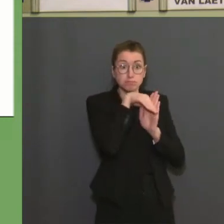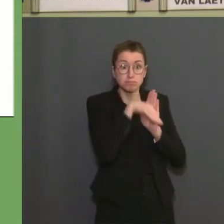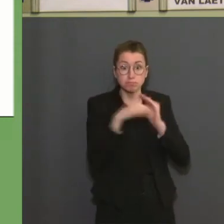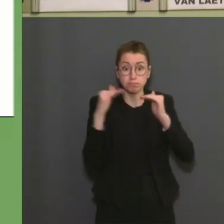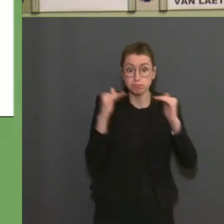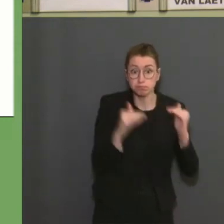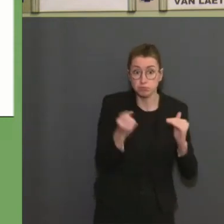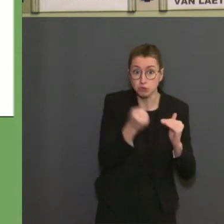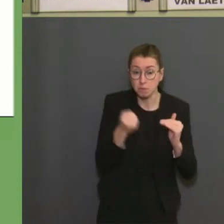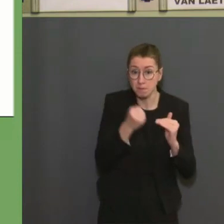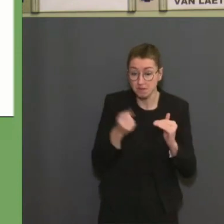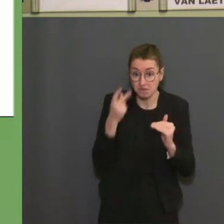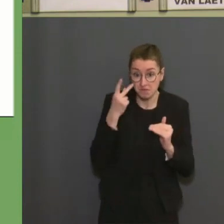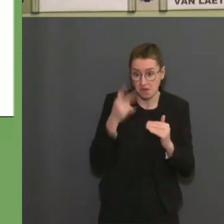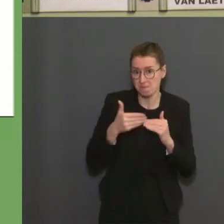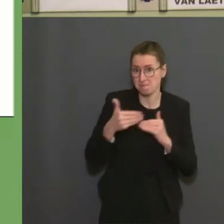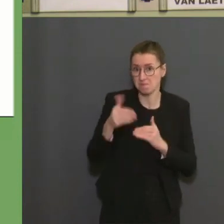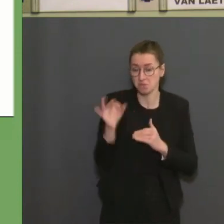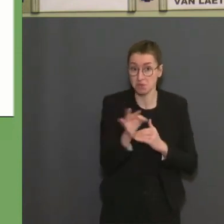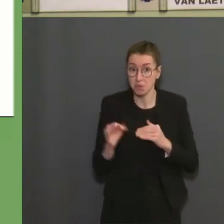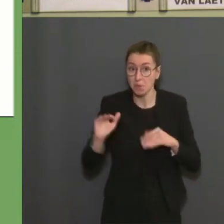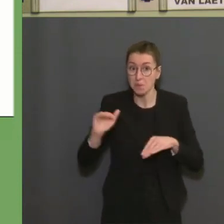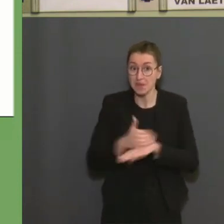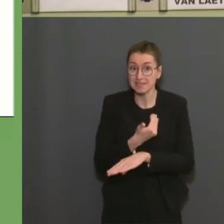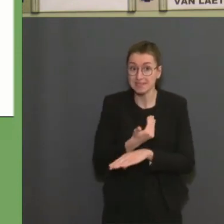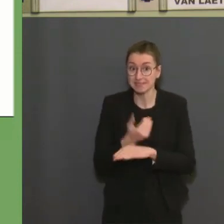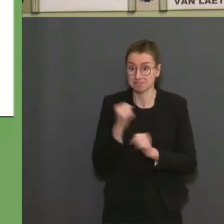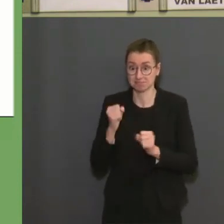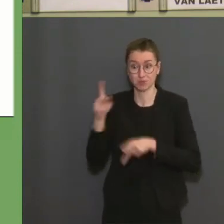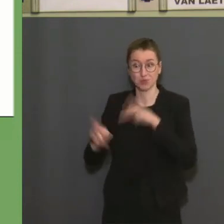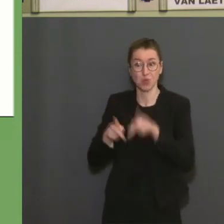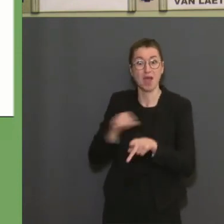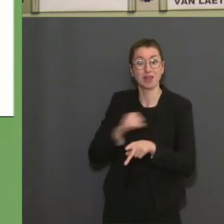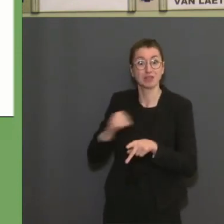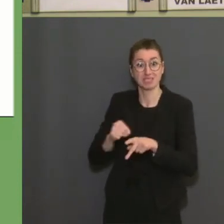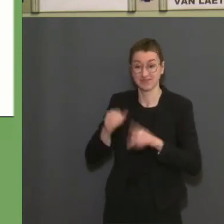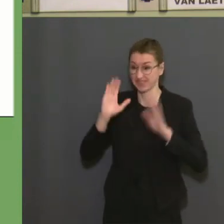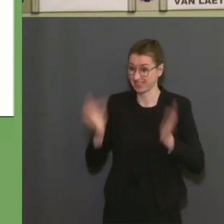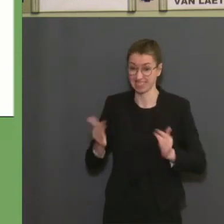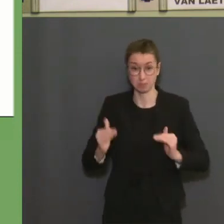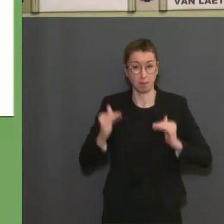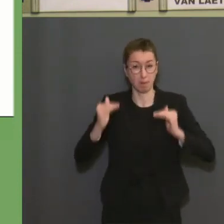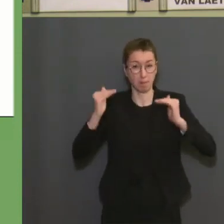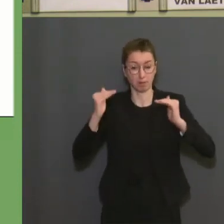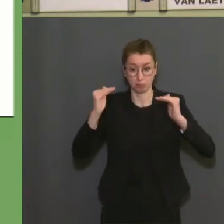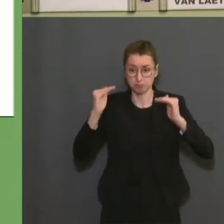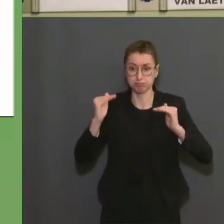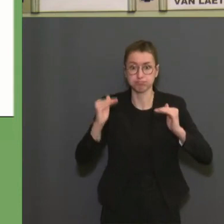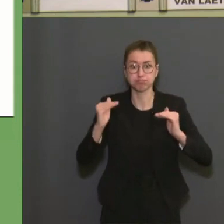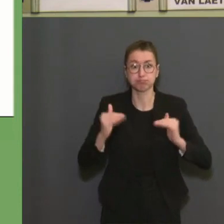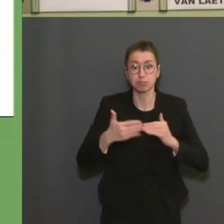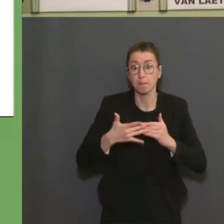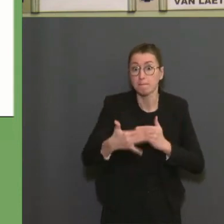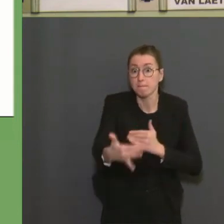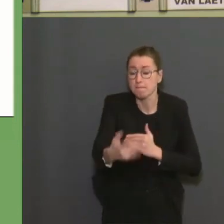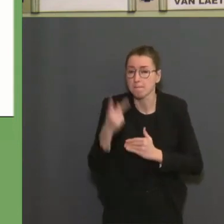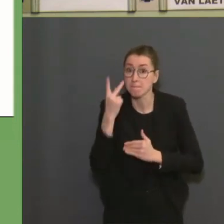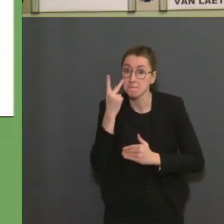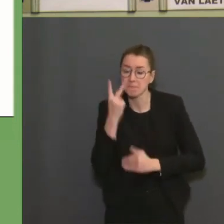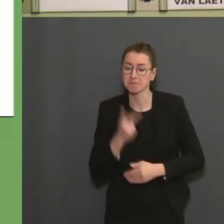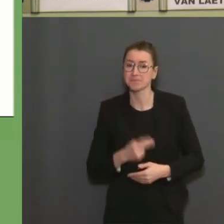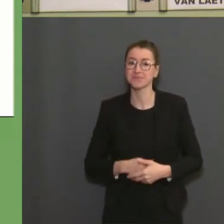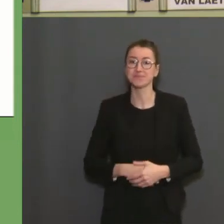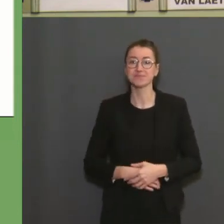soins intensifs n'augmenterait plus. C'est donc un impact important des efforts que nous avons fournis, que vous